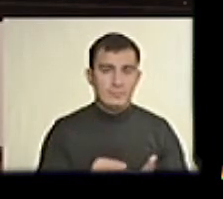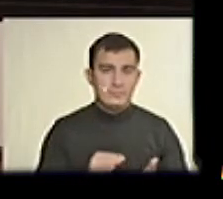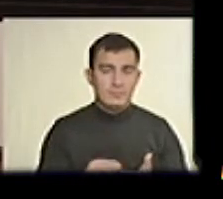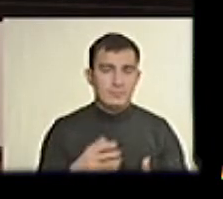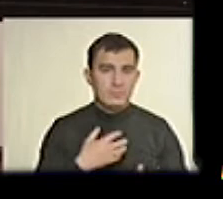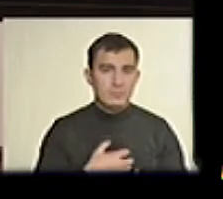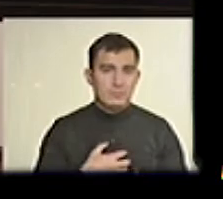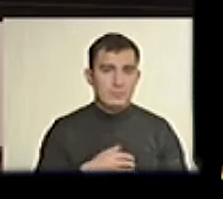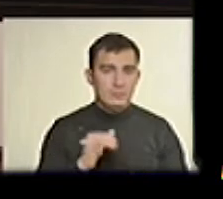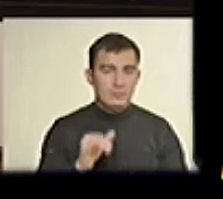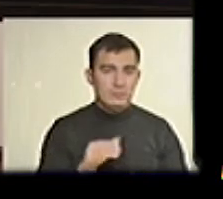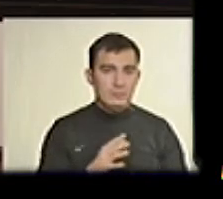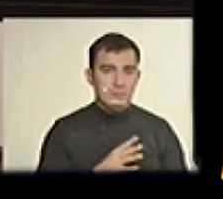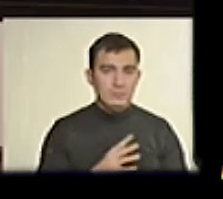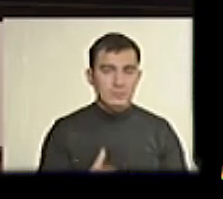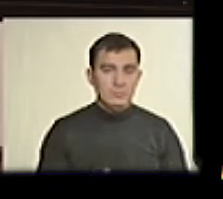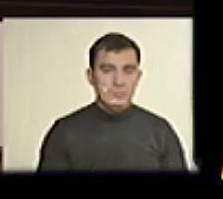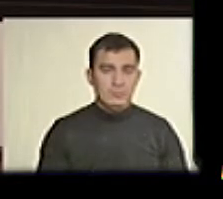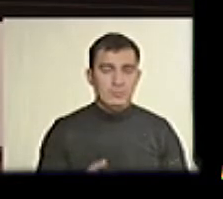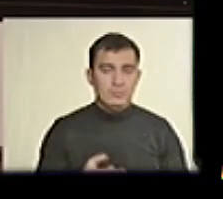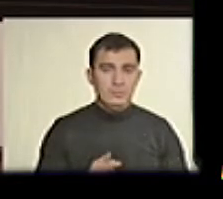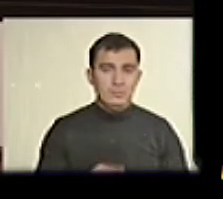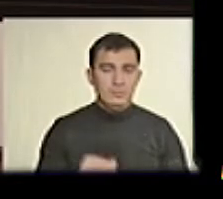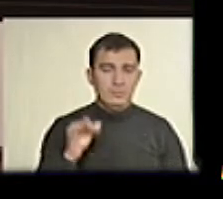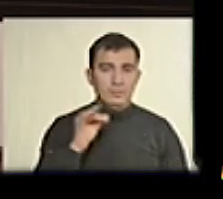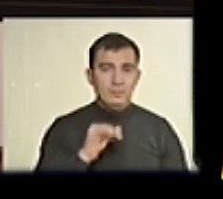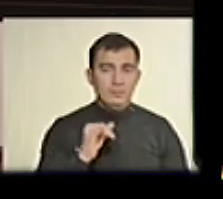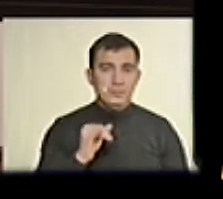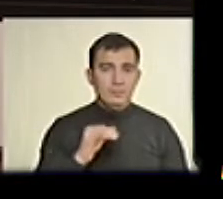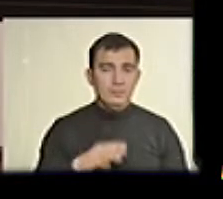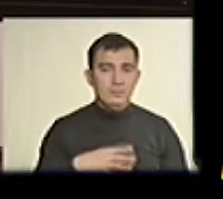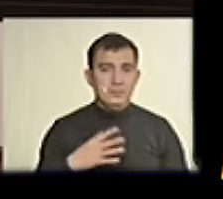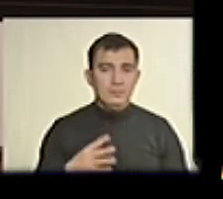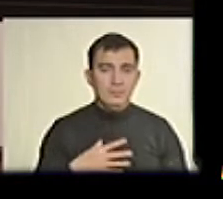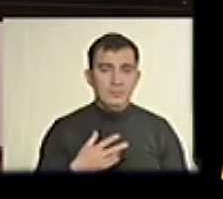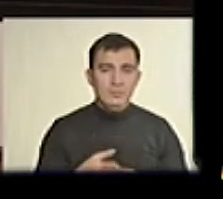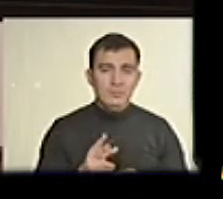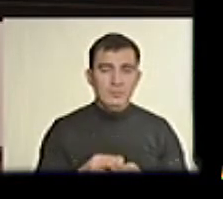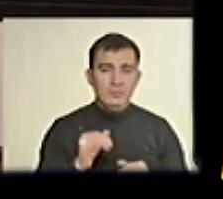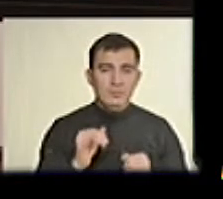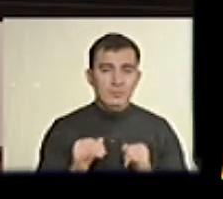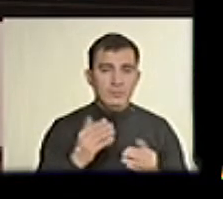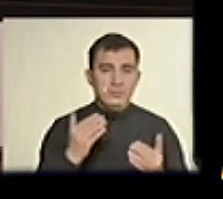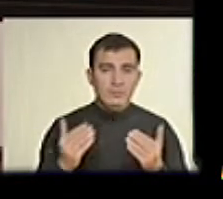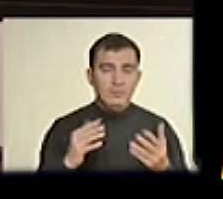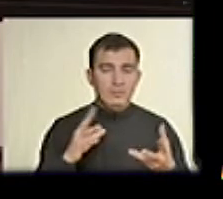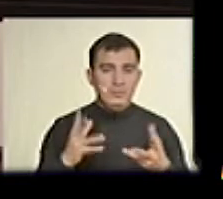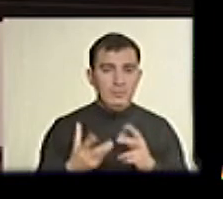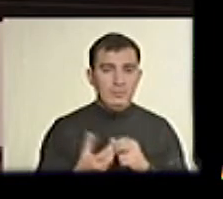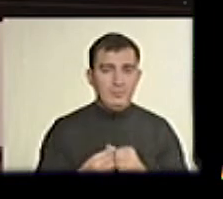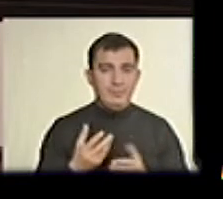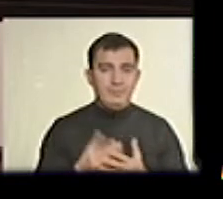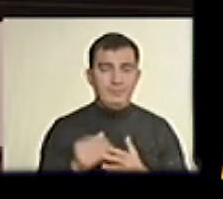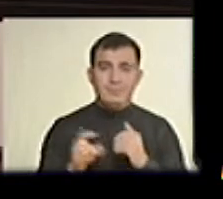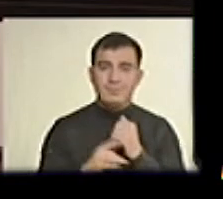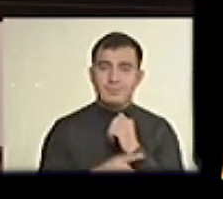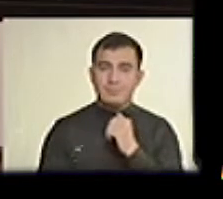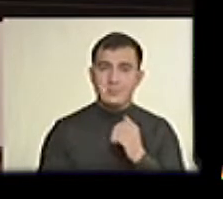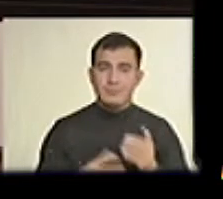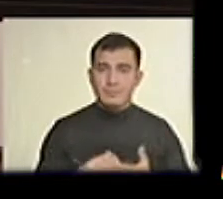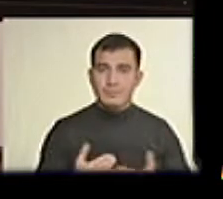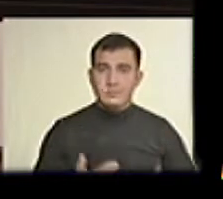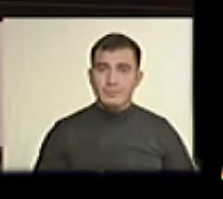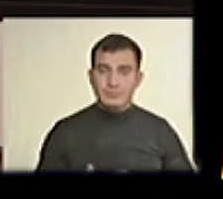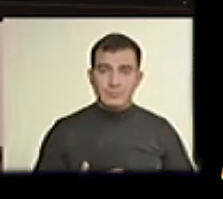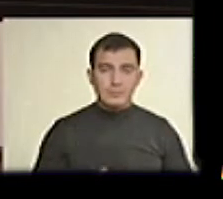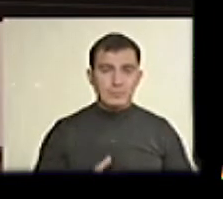o'sha jamiyatdagi zolimliklar, o'sha hukmdor tabaqalar yoki boylarning kambag'allarga qilayotgan